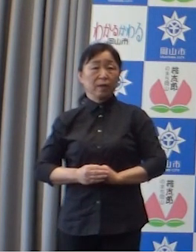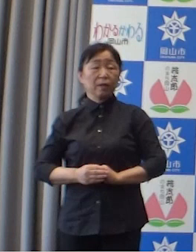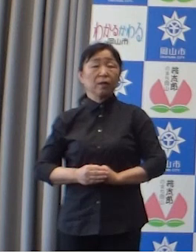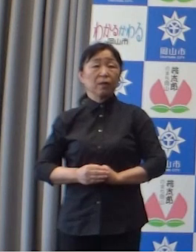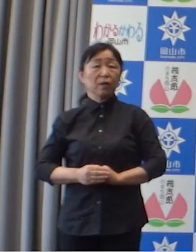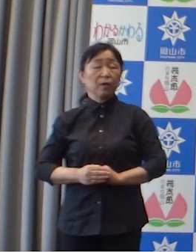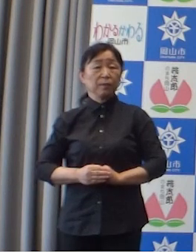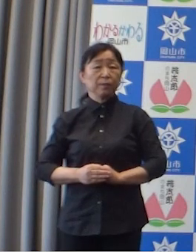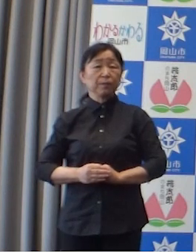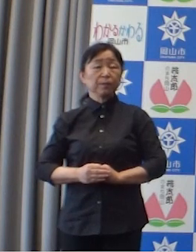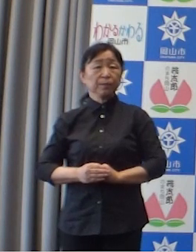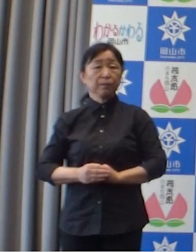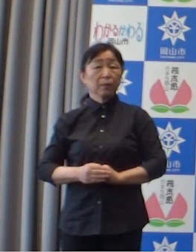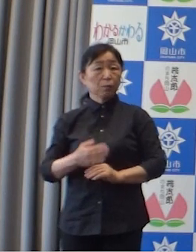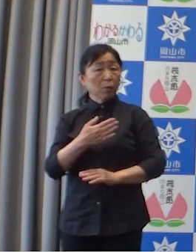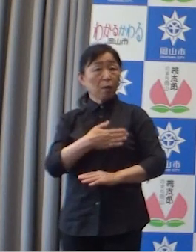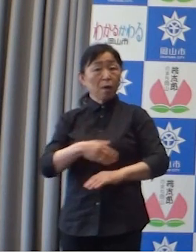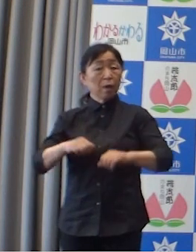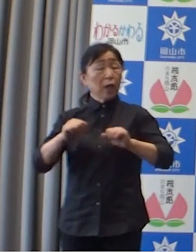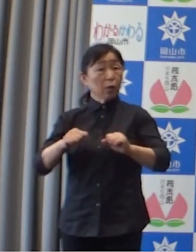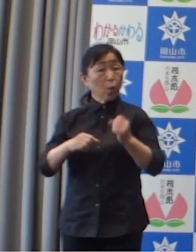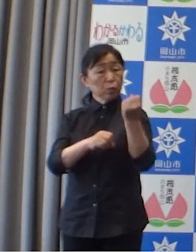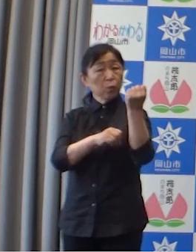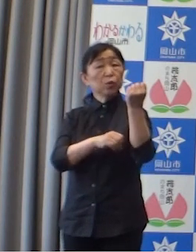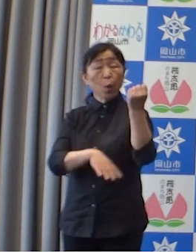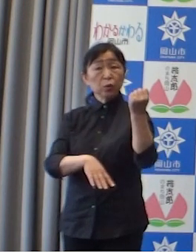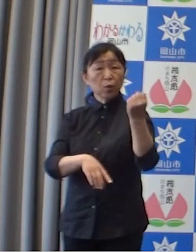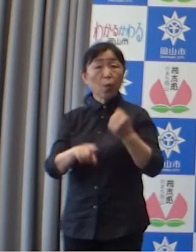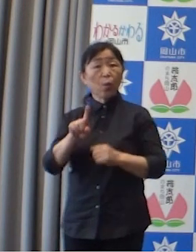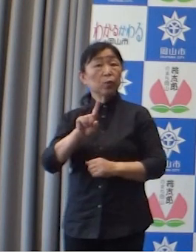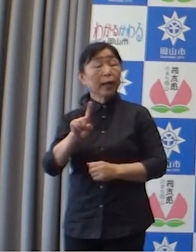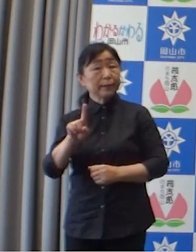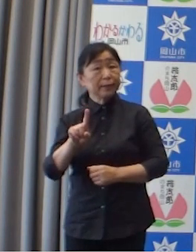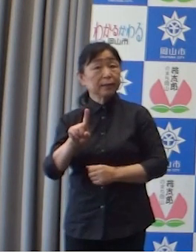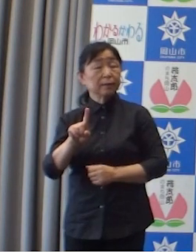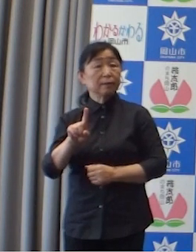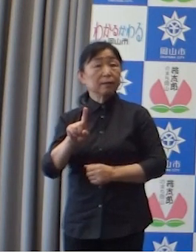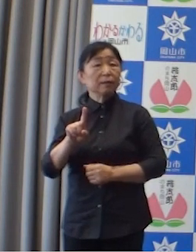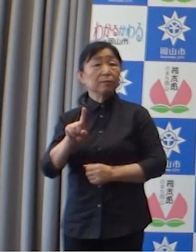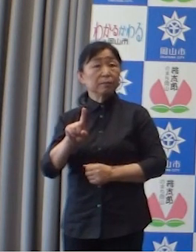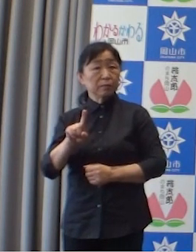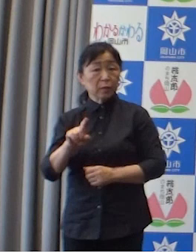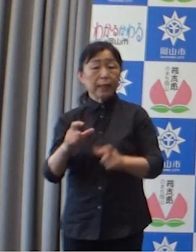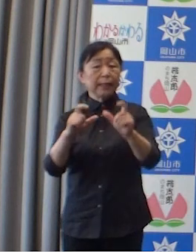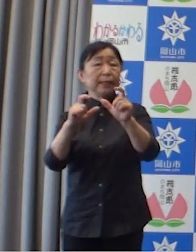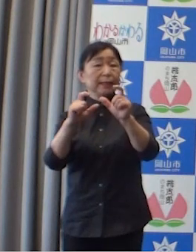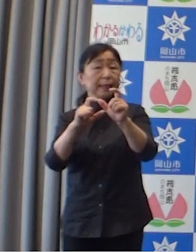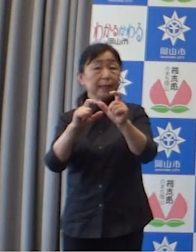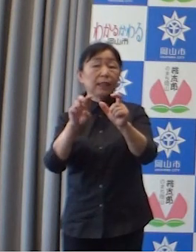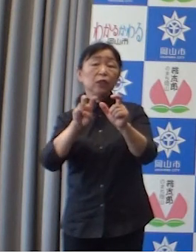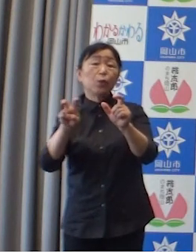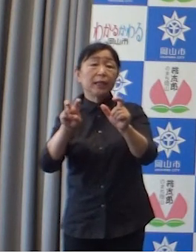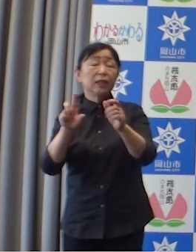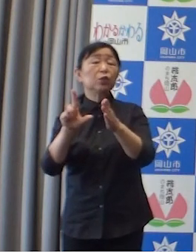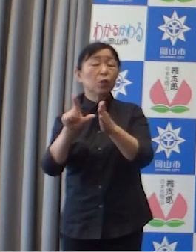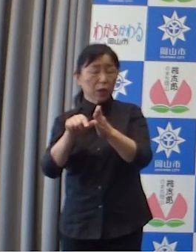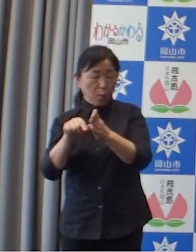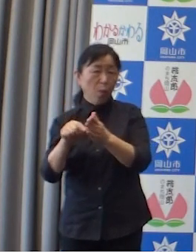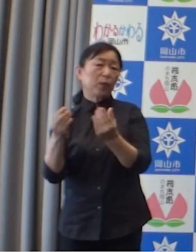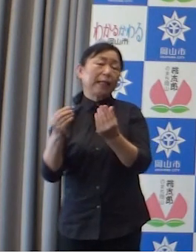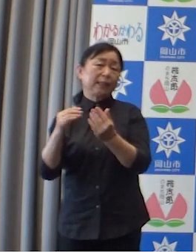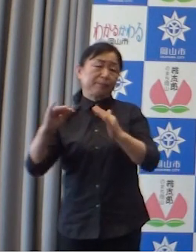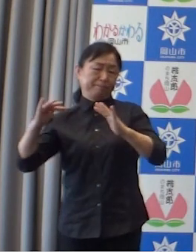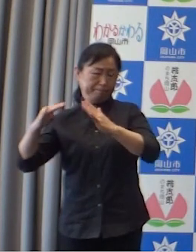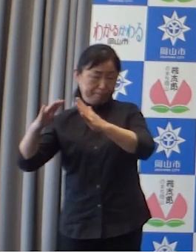そもこう健康の要素って何だろうかっていうことを、まあ、G20 の時も随分議論はして